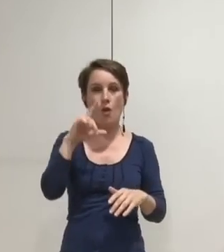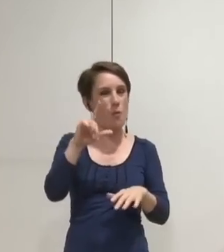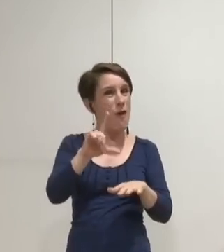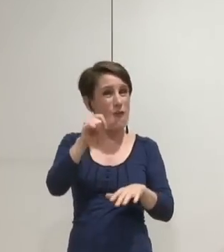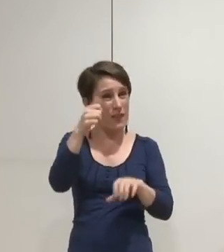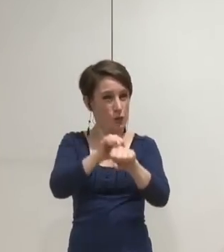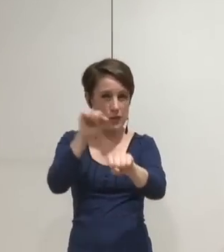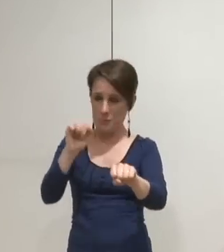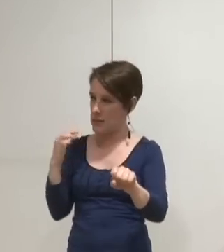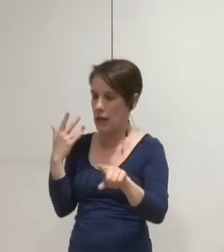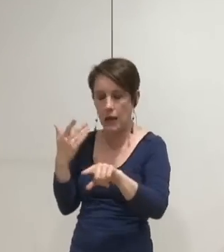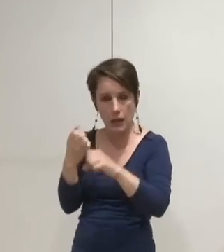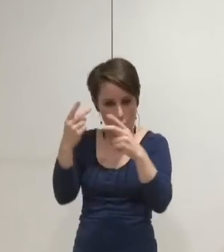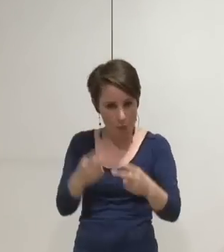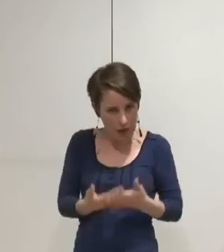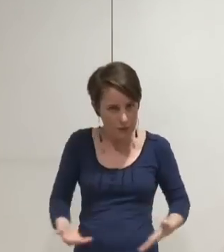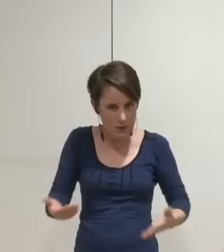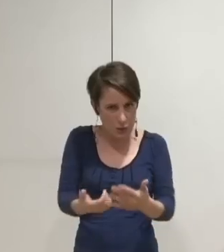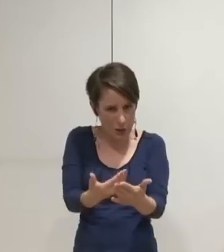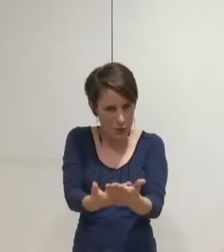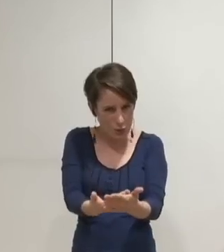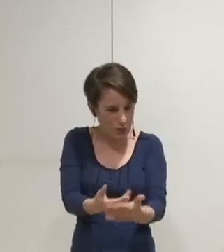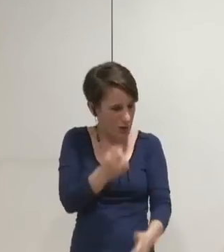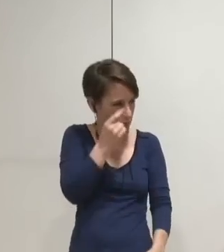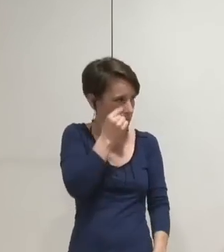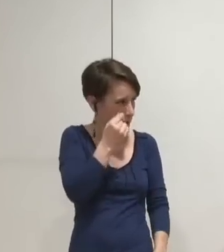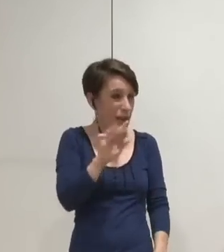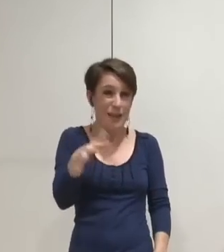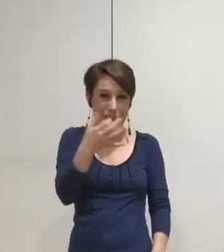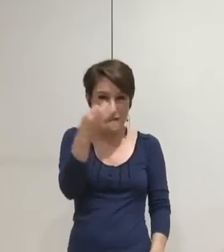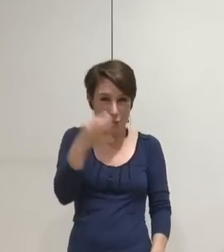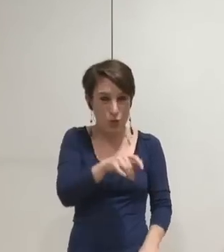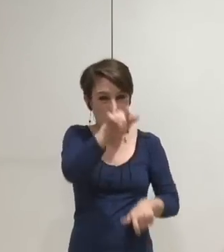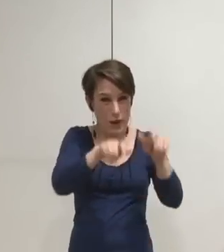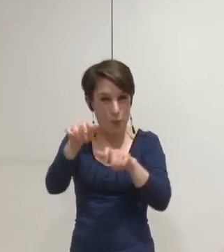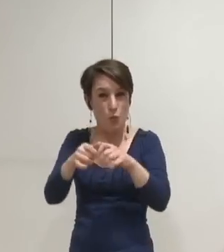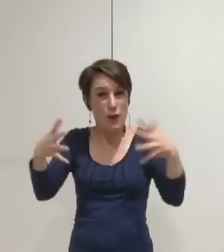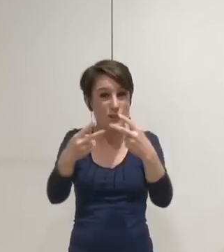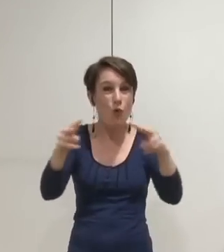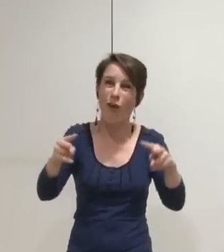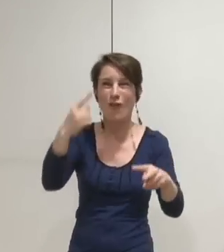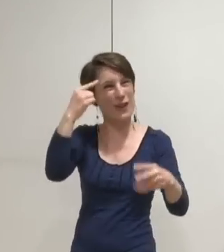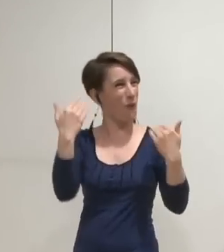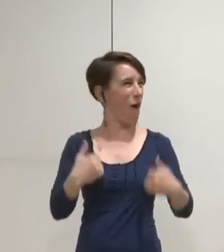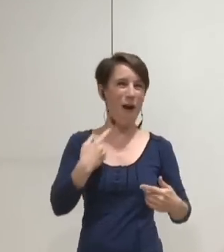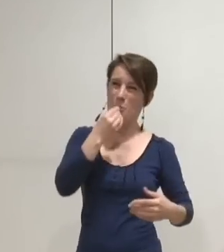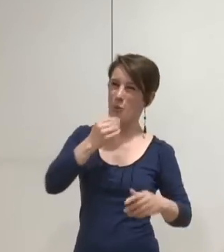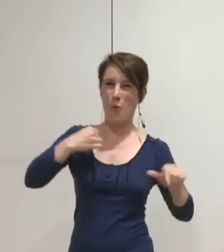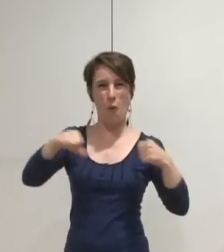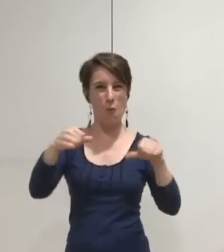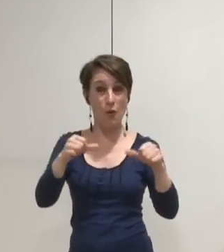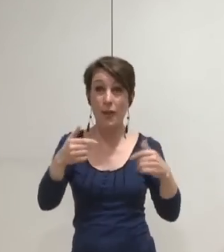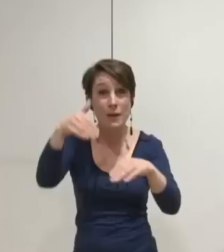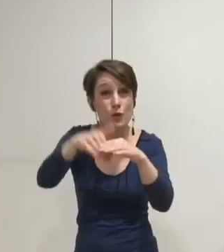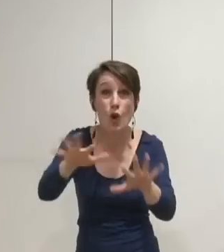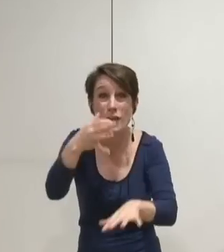ans maintenant et de constater que 15 % de la population d'une grande ville qui se prend pour une ville moderne vit en dessous du seuil